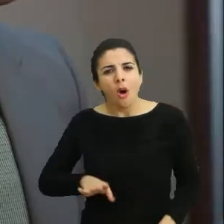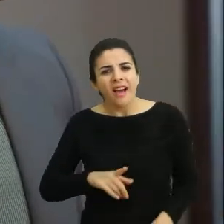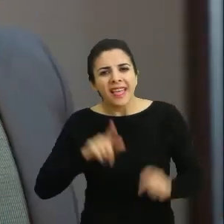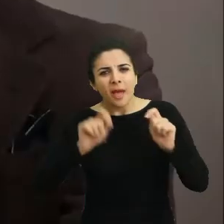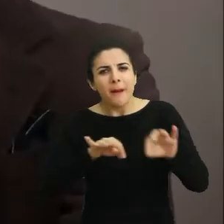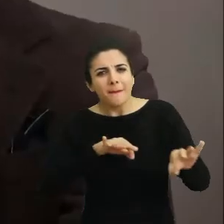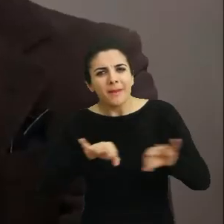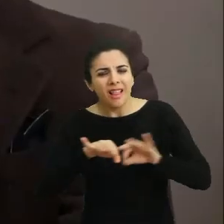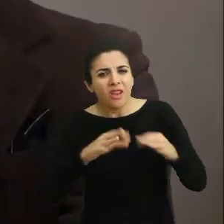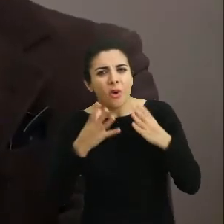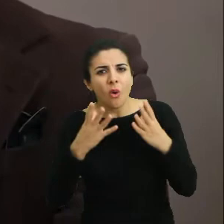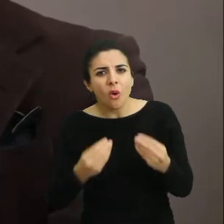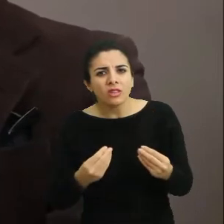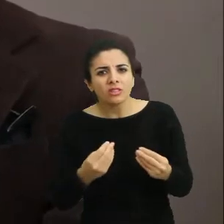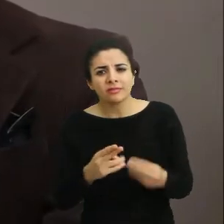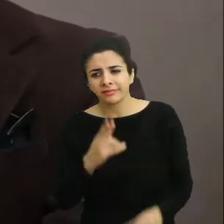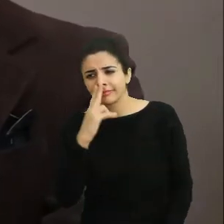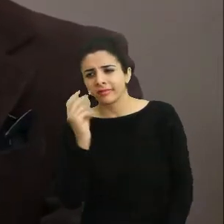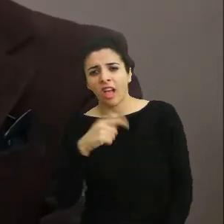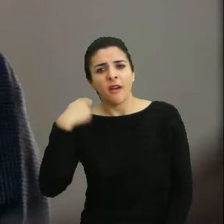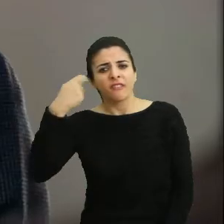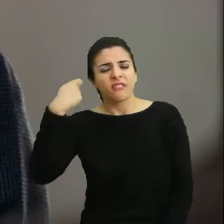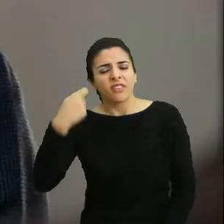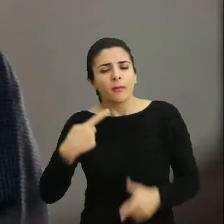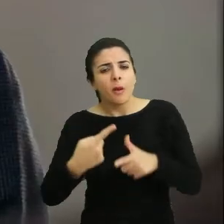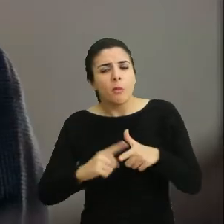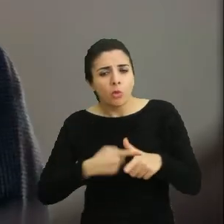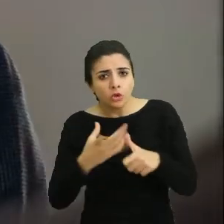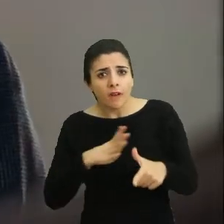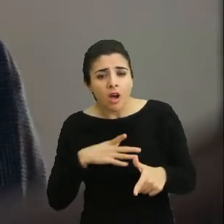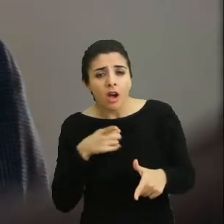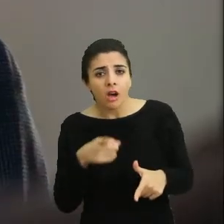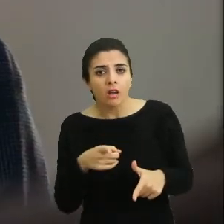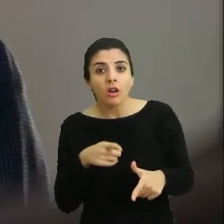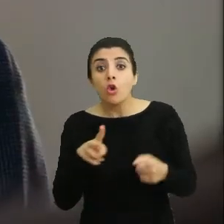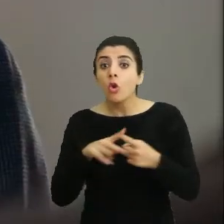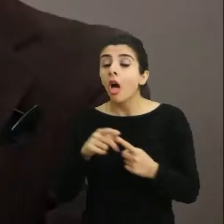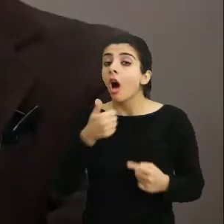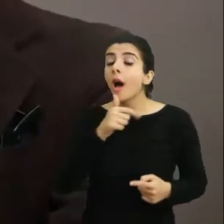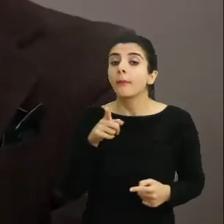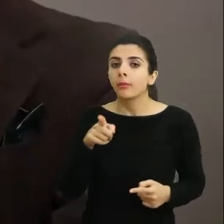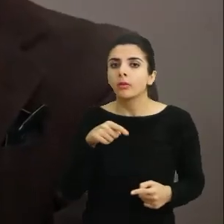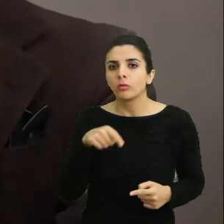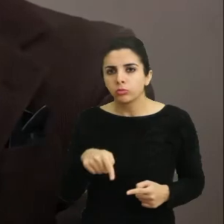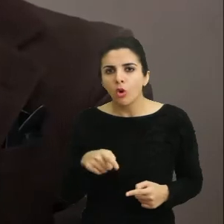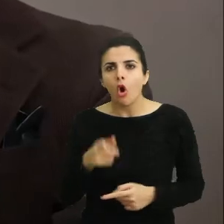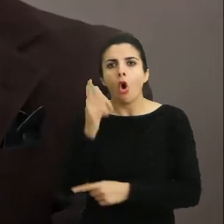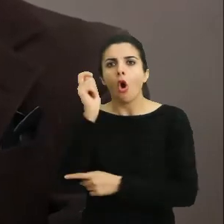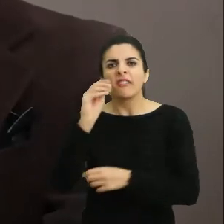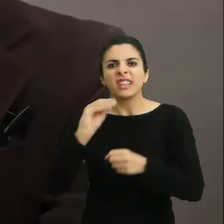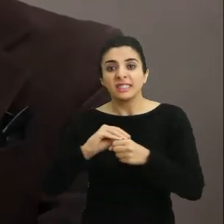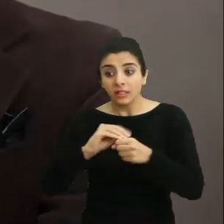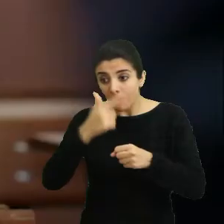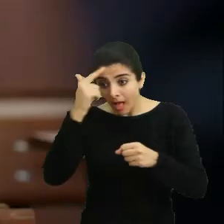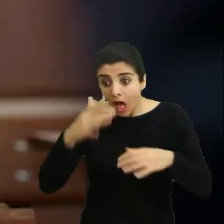yapmayı planlayıp da safsakladığınız film projesi var ya. Hı. Nuri abi mülteciler konferansına kadar